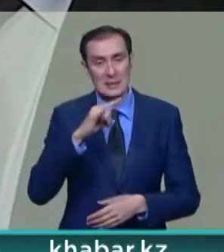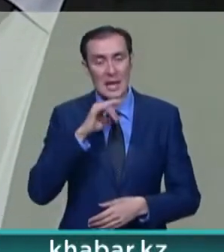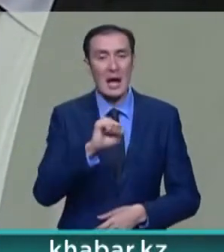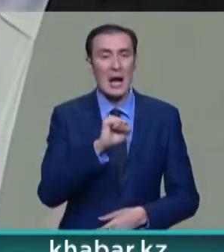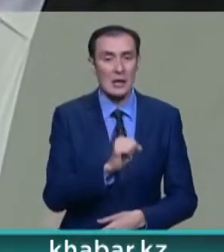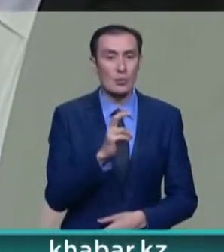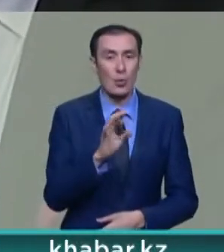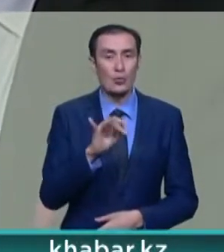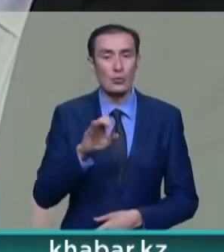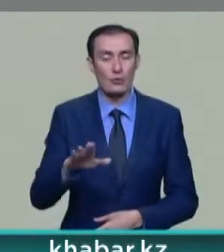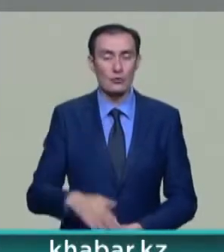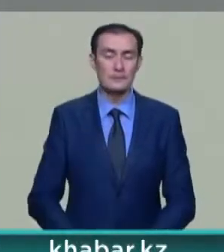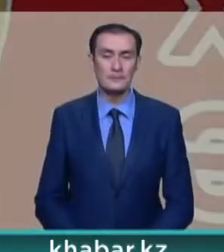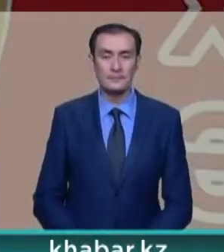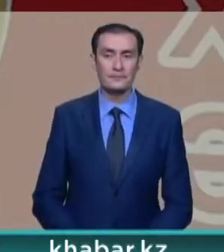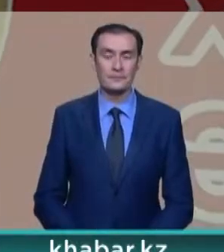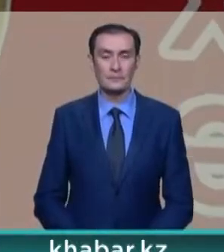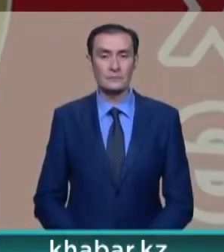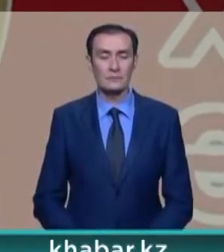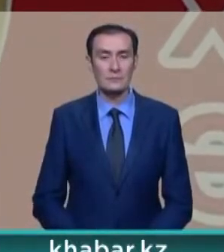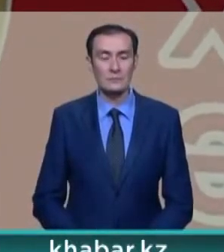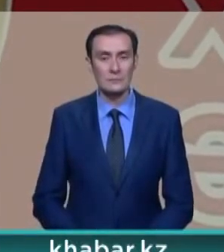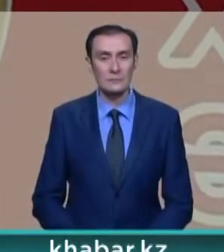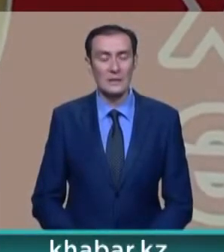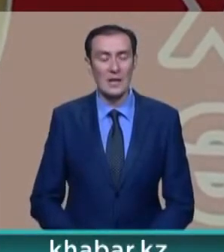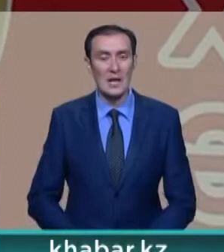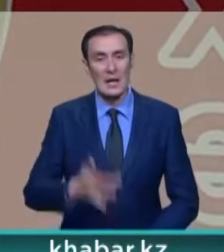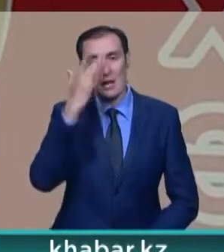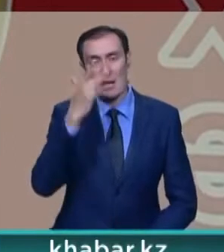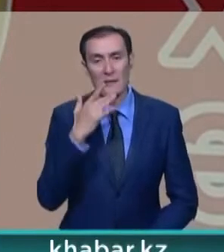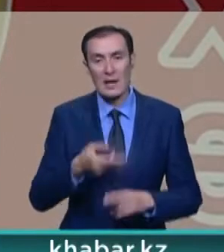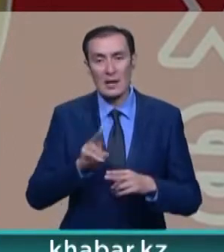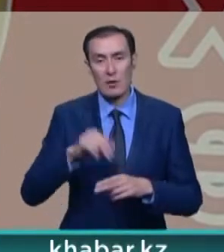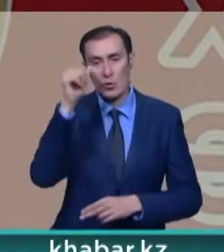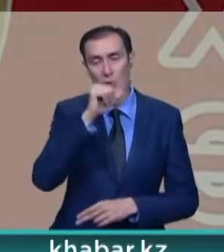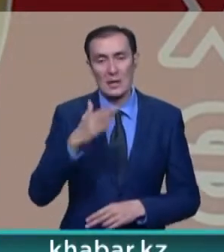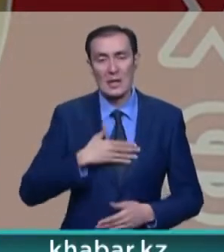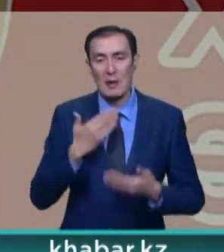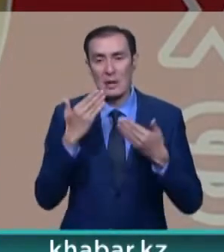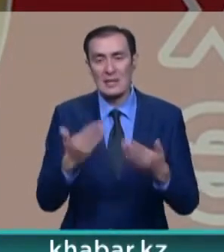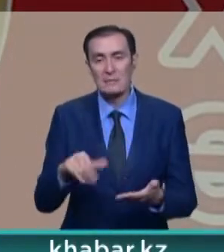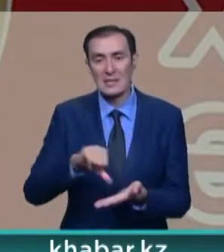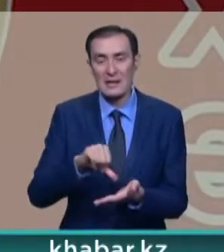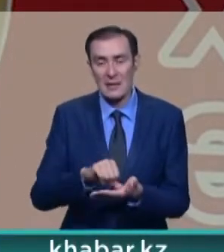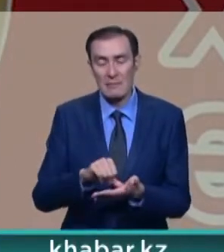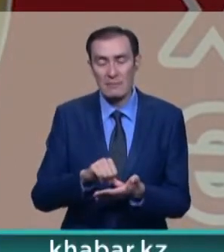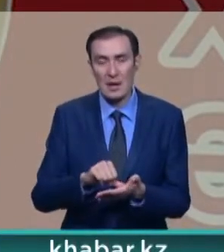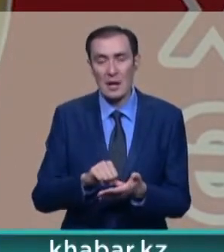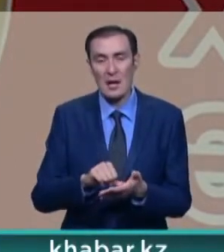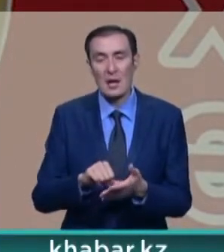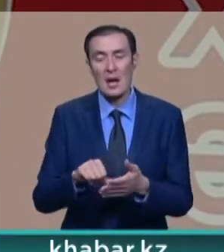Айкын Конуров. Летом этого года к нам обратились представители общественных